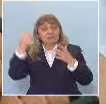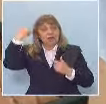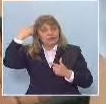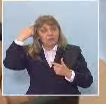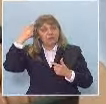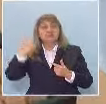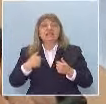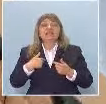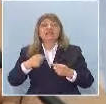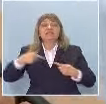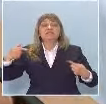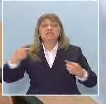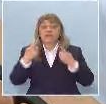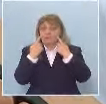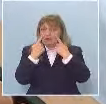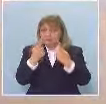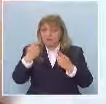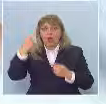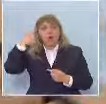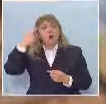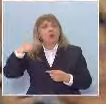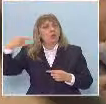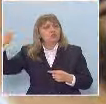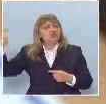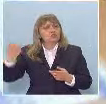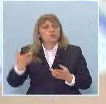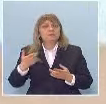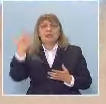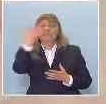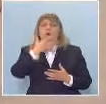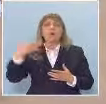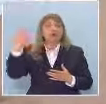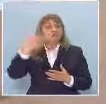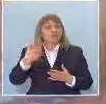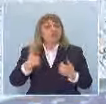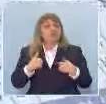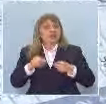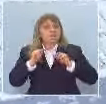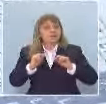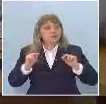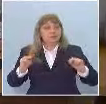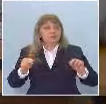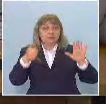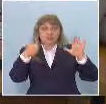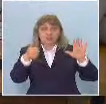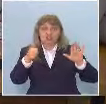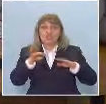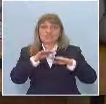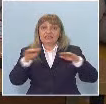концентрацията, периферното зрение, логическото мислене, въображението. Ние преподаваме на 6